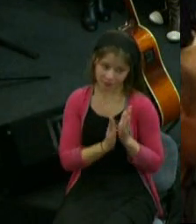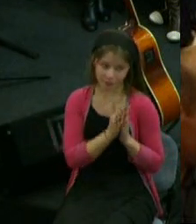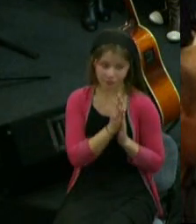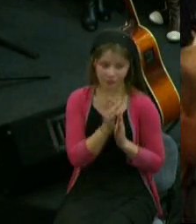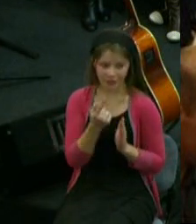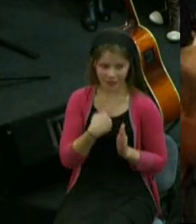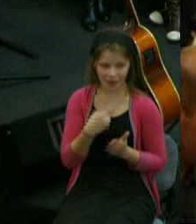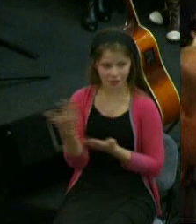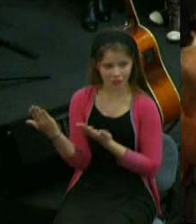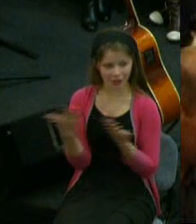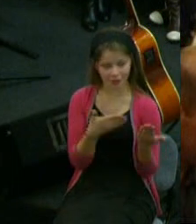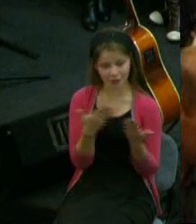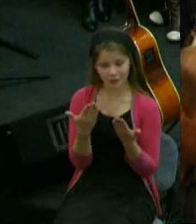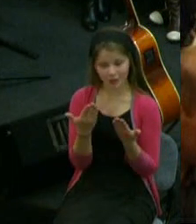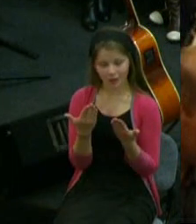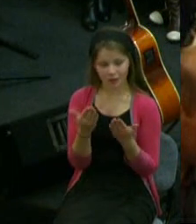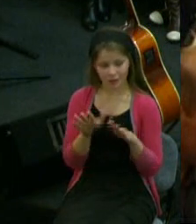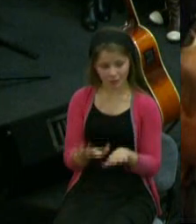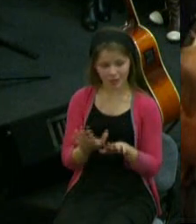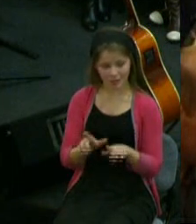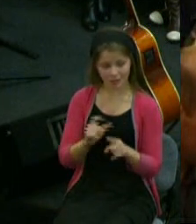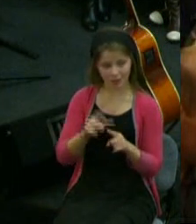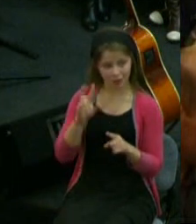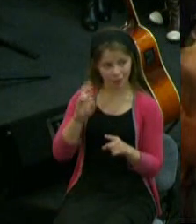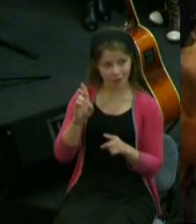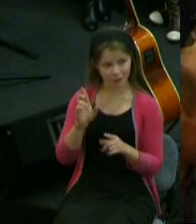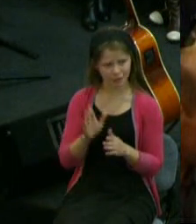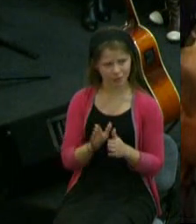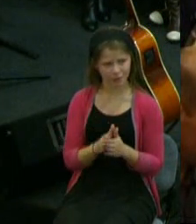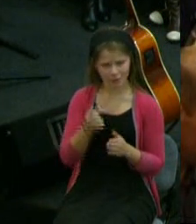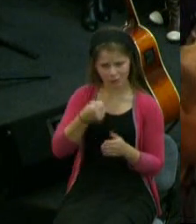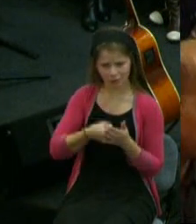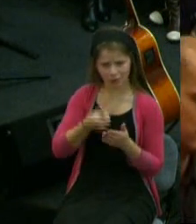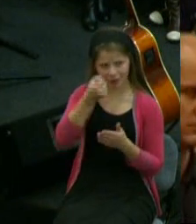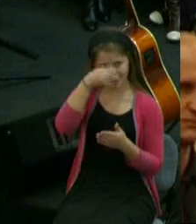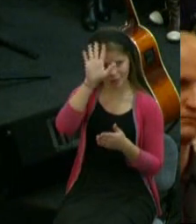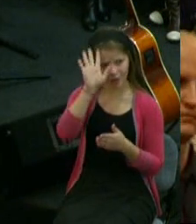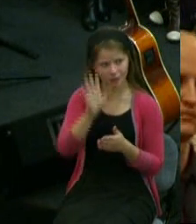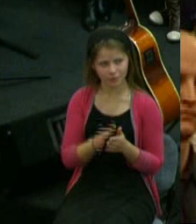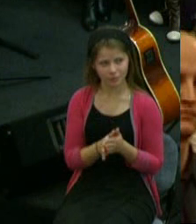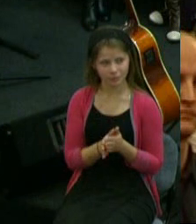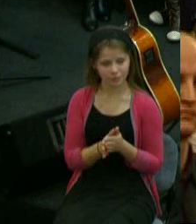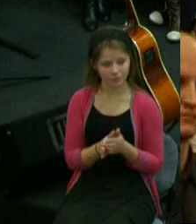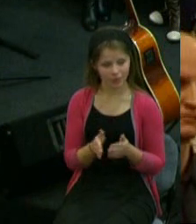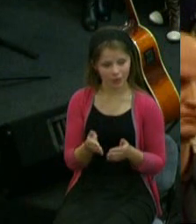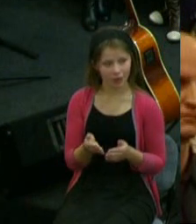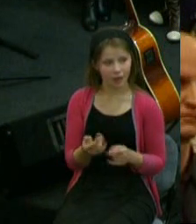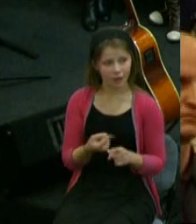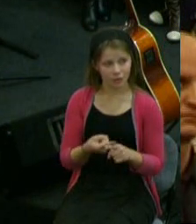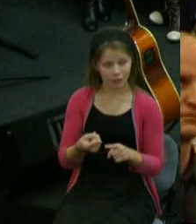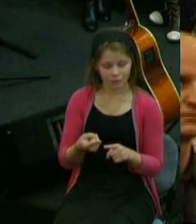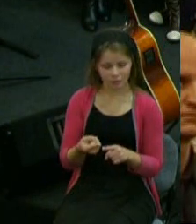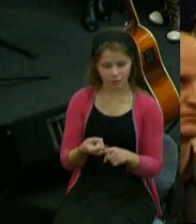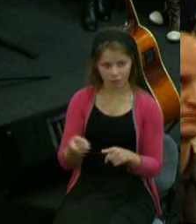писання до римлян, 8 розділ, і читаю 29 вірш, сказано так. Ібо кого он